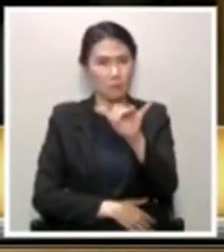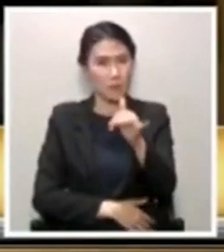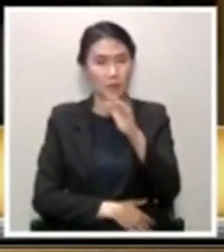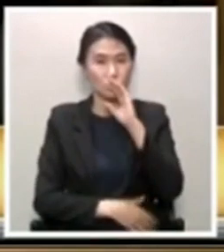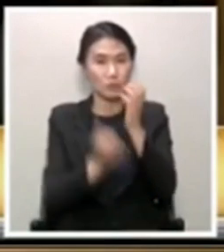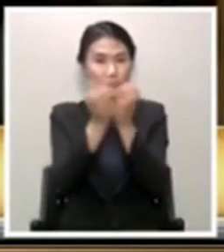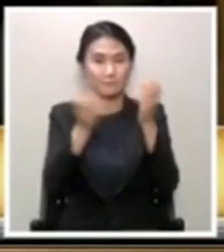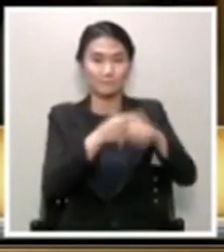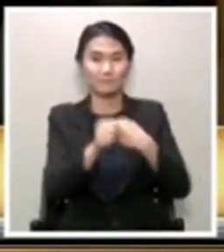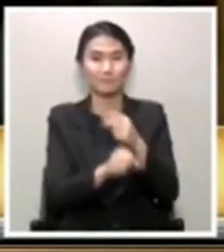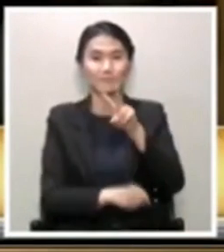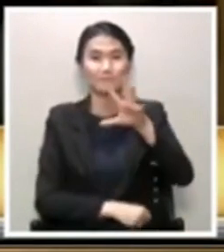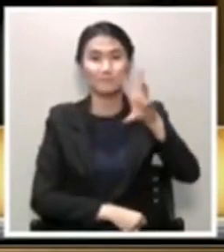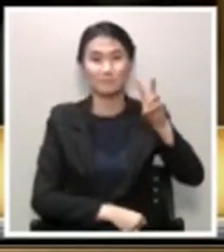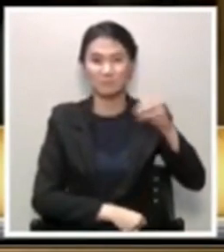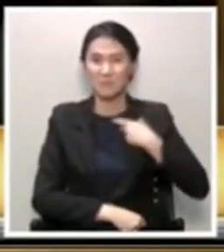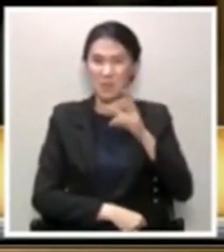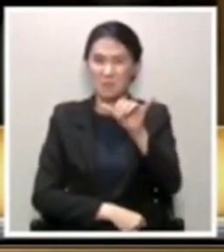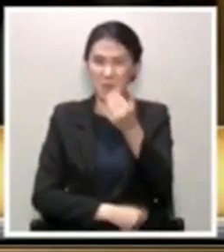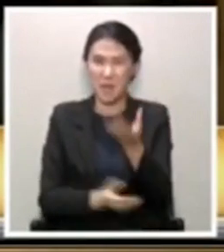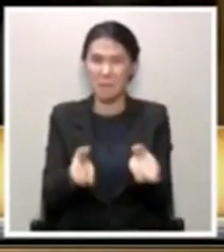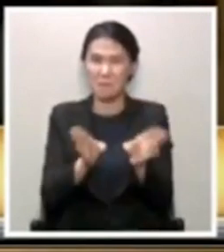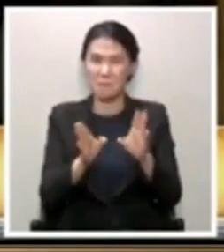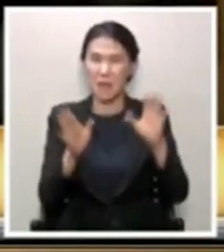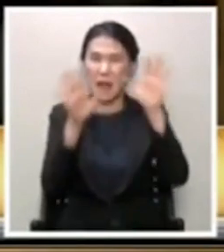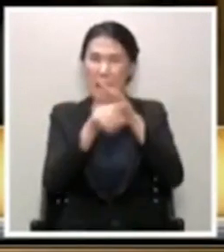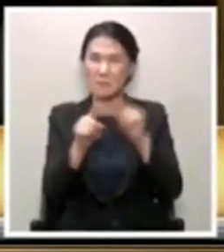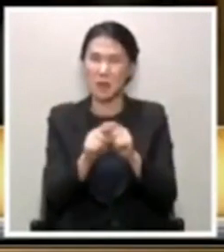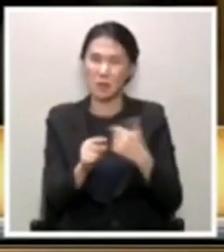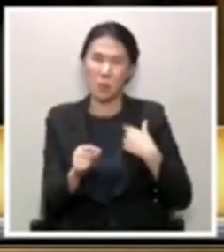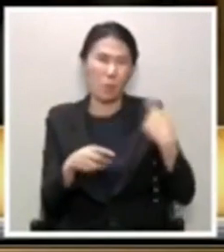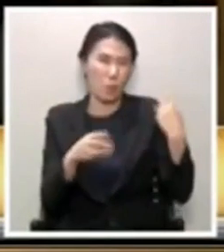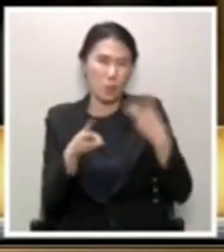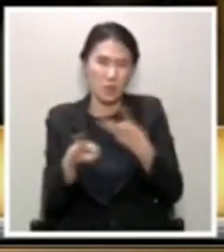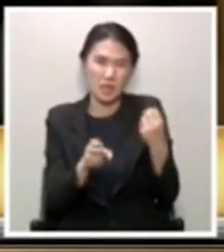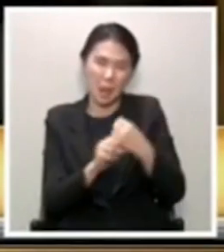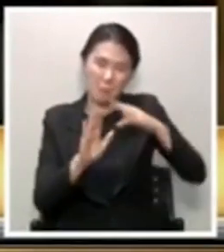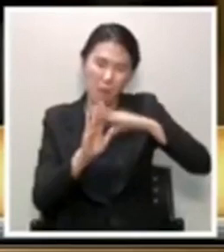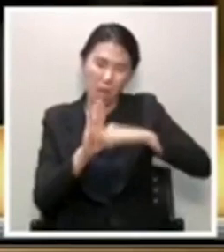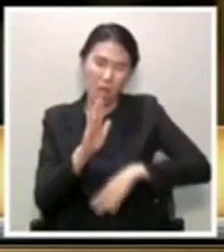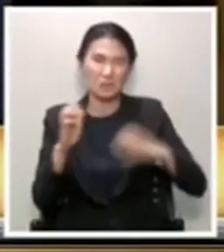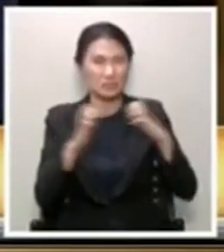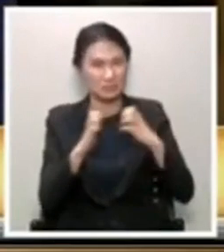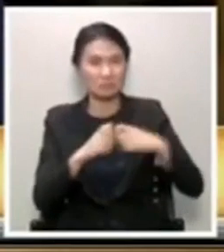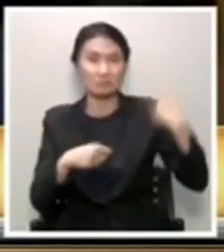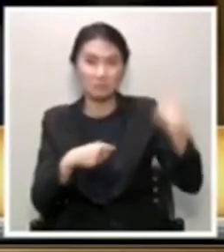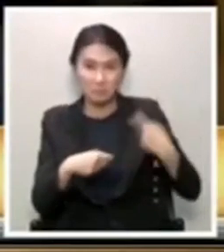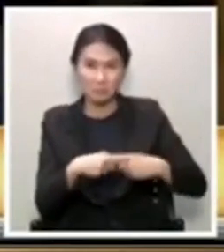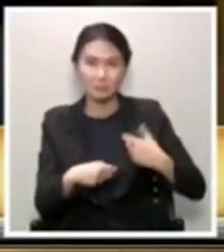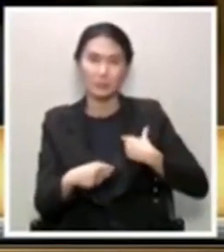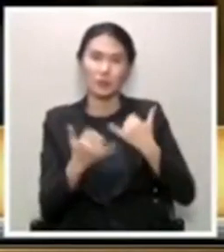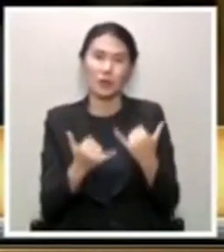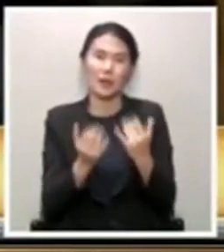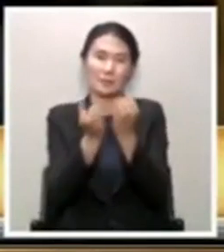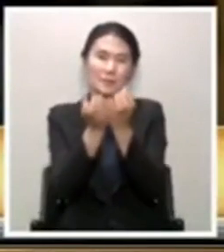รมนูญ60เนี่ยล็อกประตูเอาไว้หลายชั้นมากล็อกไว้หลายชั้นมากนะครับจนทำให้รัฐธรรมนูญฉบับนี้แก้ไ